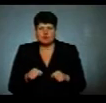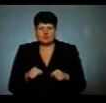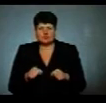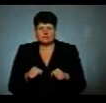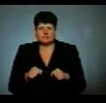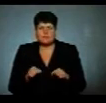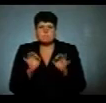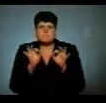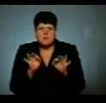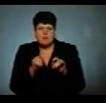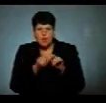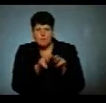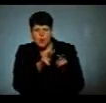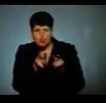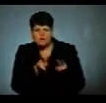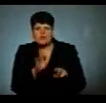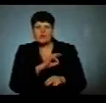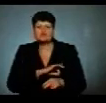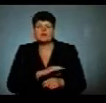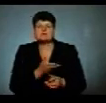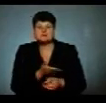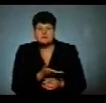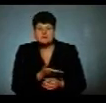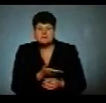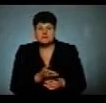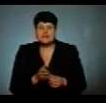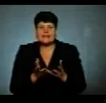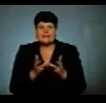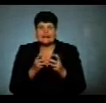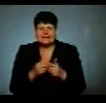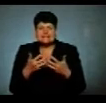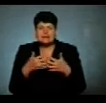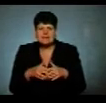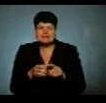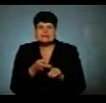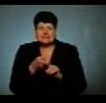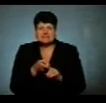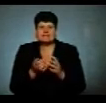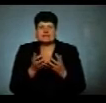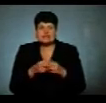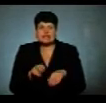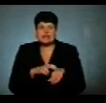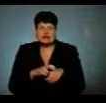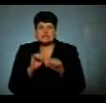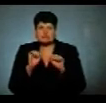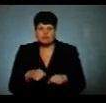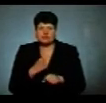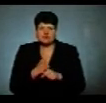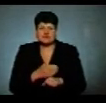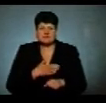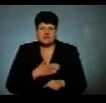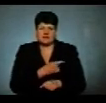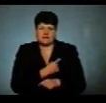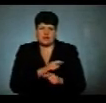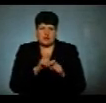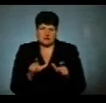можуть правильно проконтролювати, як він використовується. Тобто кількість апаратів залежить від кількості лікарів, які зможуть працювати в наших лікарнях.